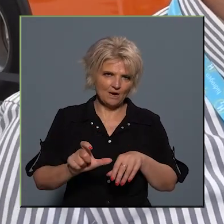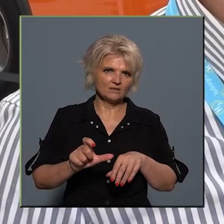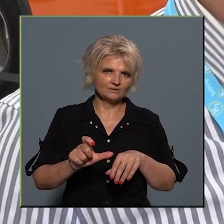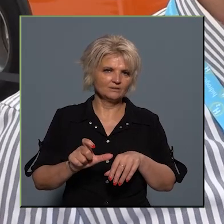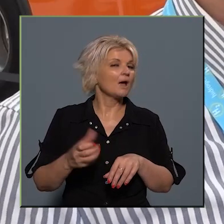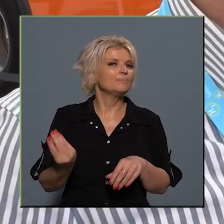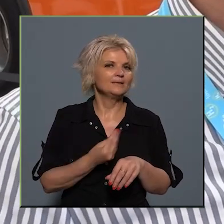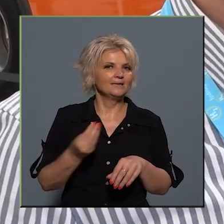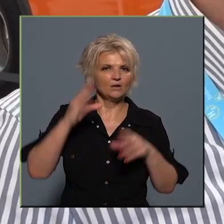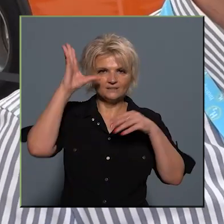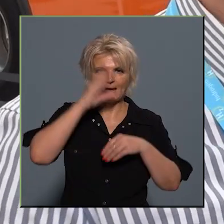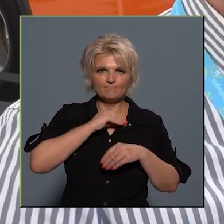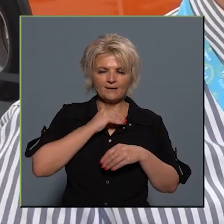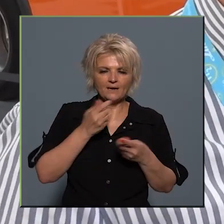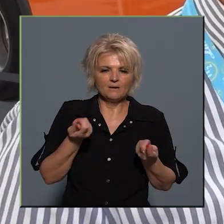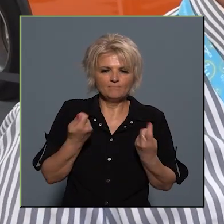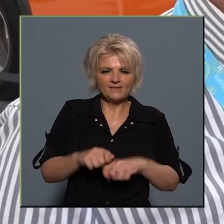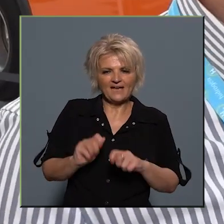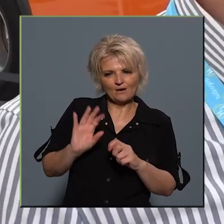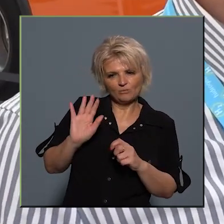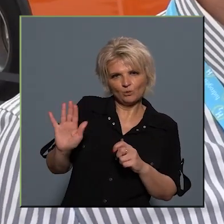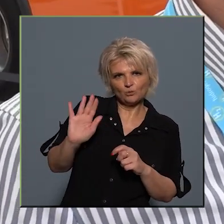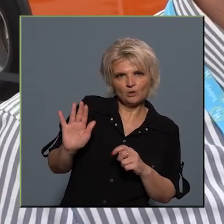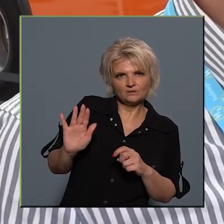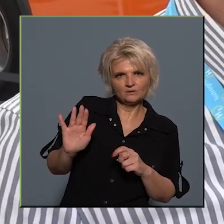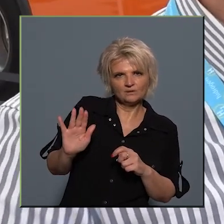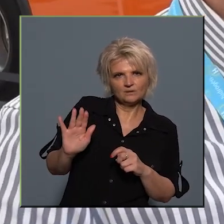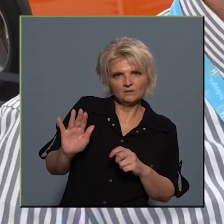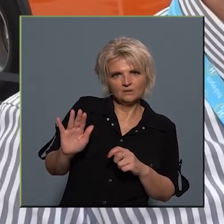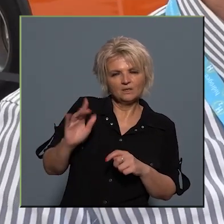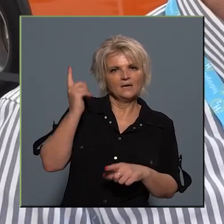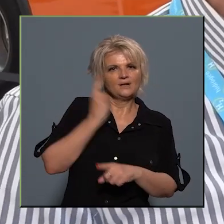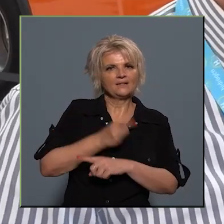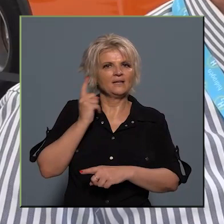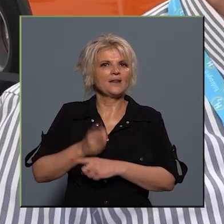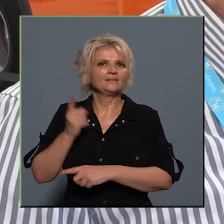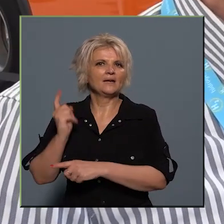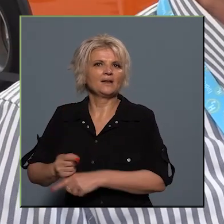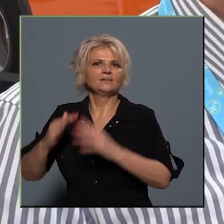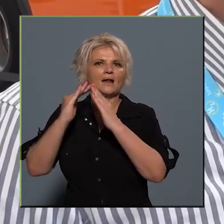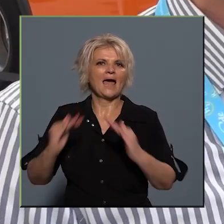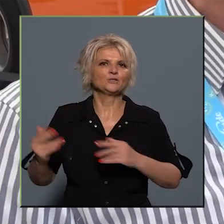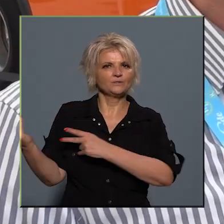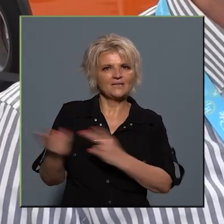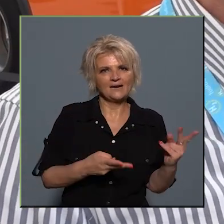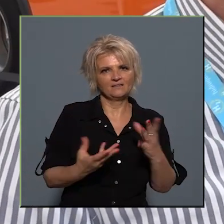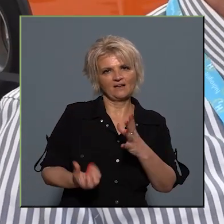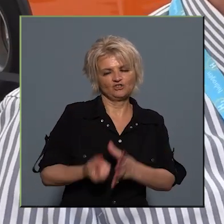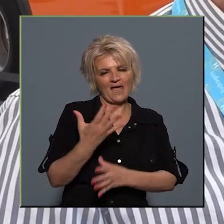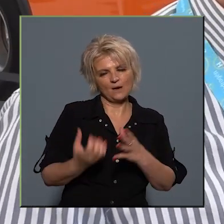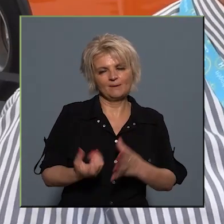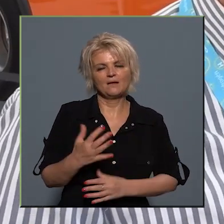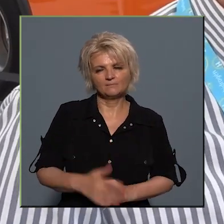hisz ugye az emberek a bezártság miatt ugye még inkább igényelték azt, hogy házhoz szállítsák azokat a termékeket, amiket